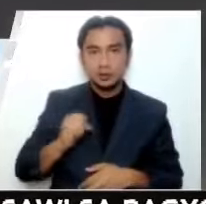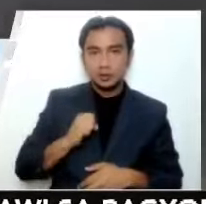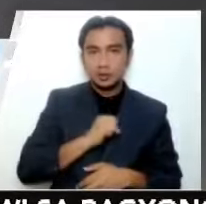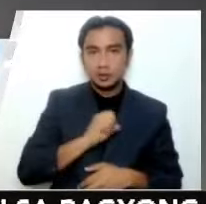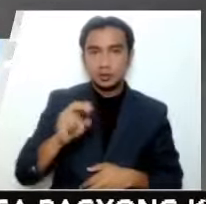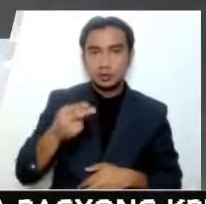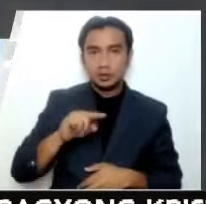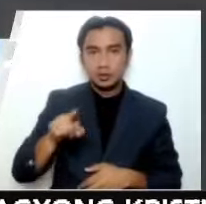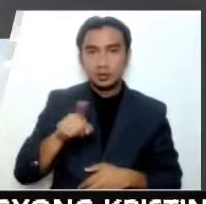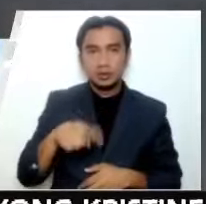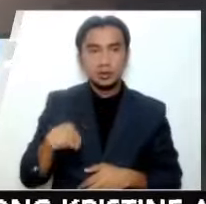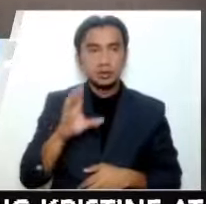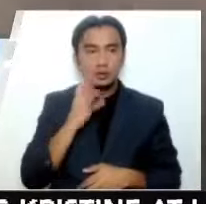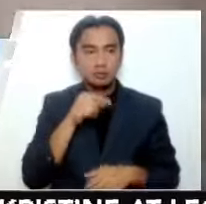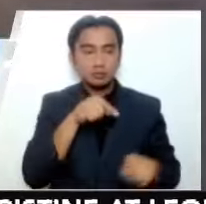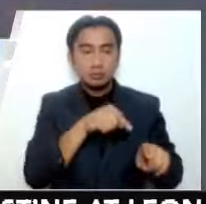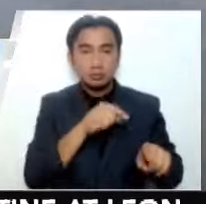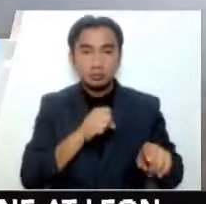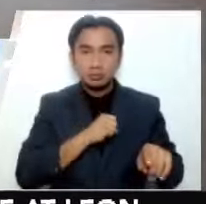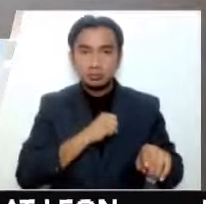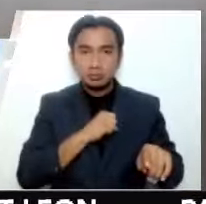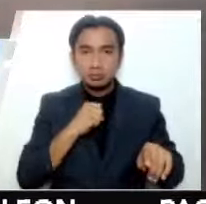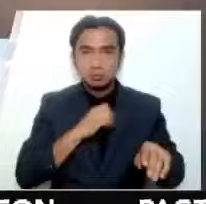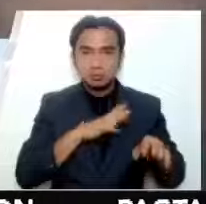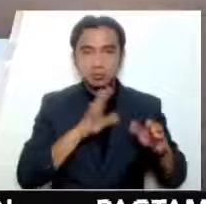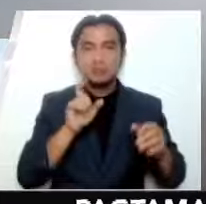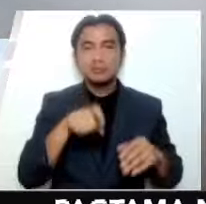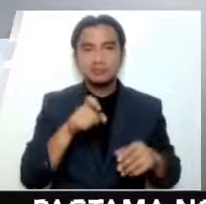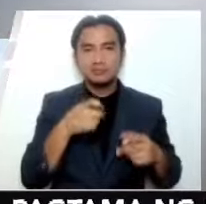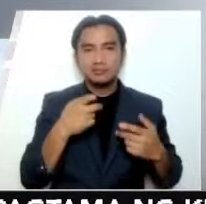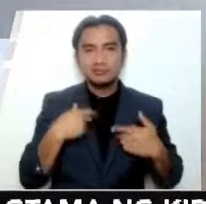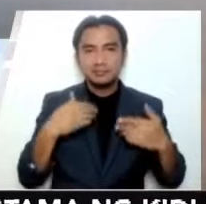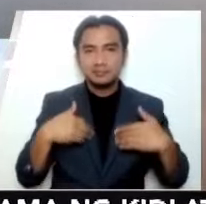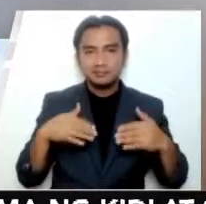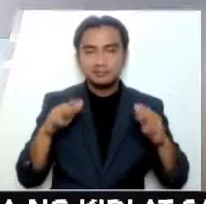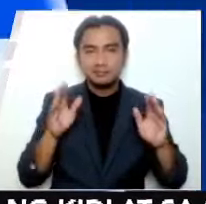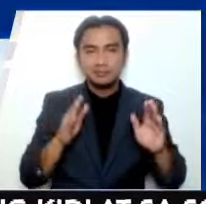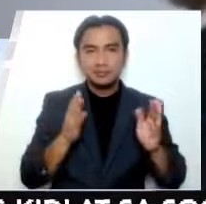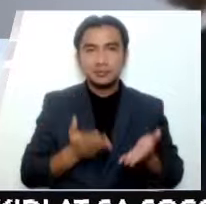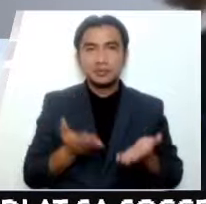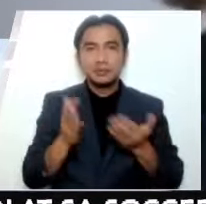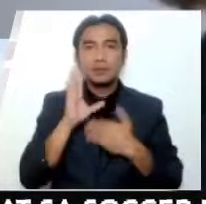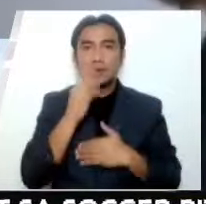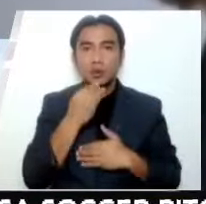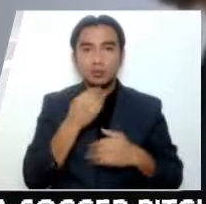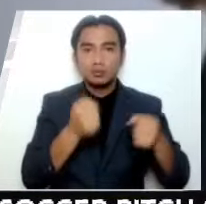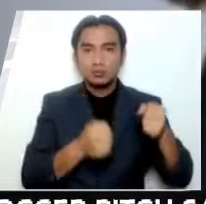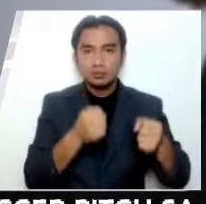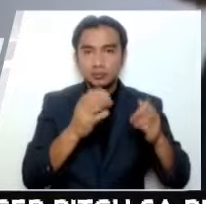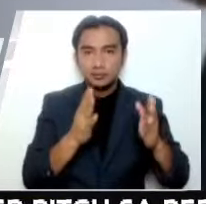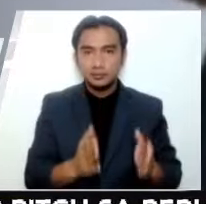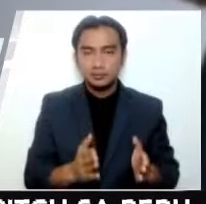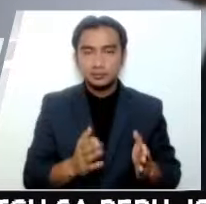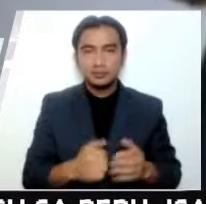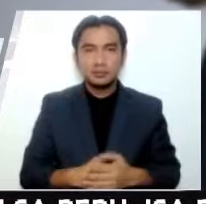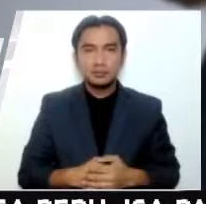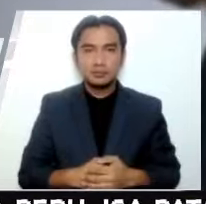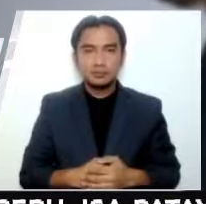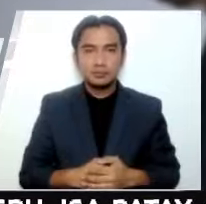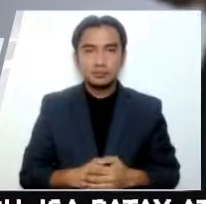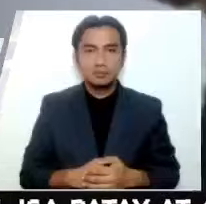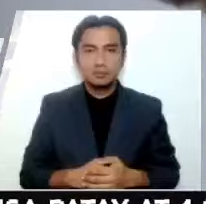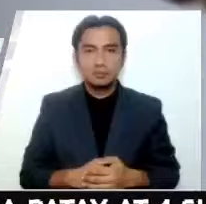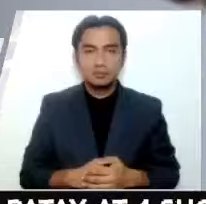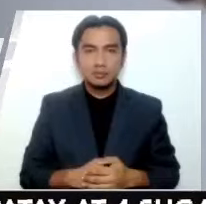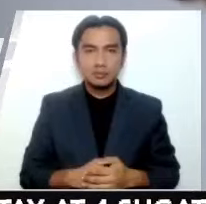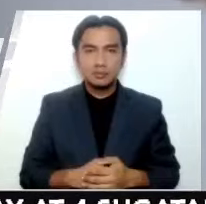ng SUV sana magkusa na itong iharap ang nagmaneho kailangan lamang naman nila ipresenta yung sarili